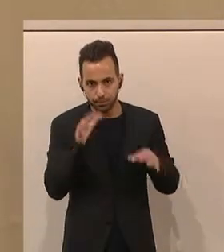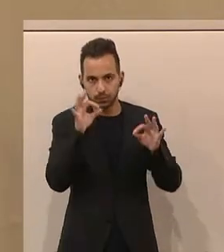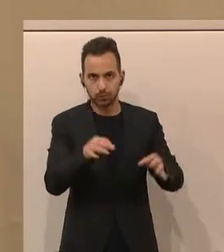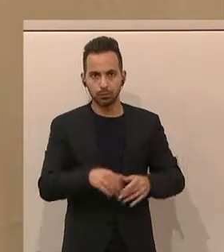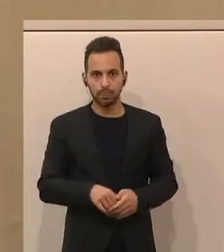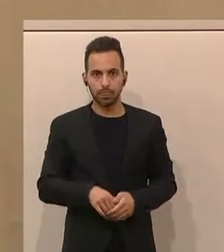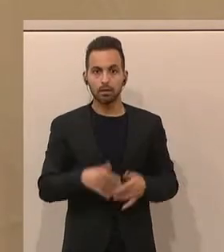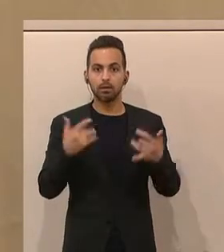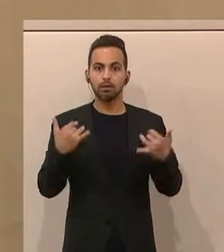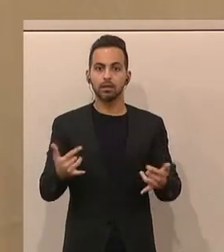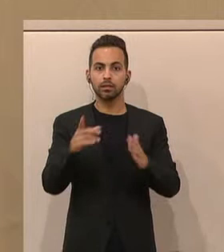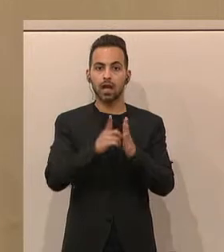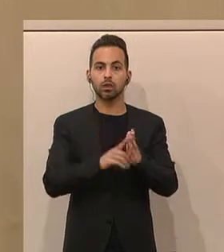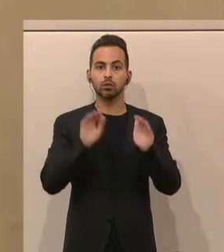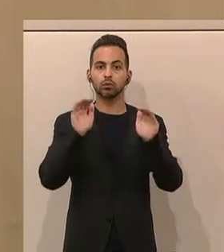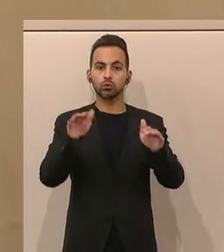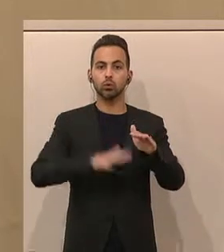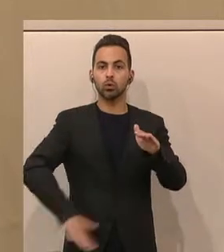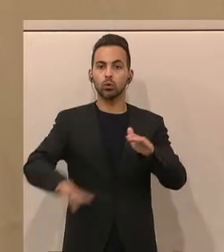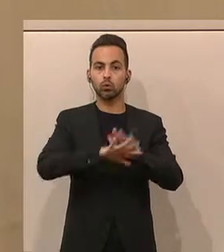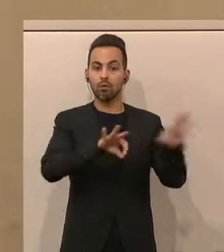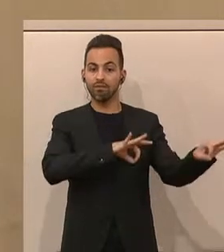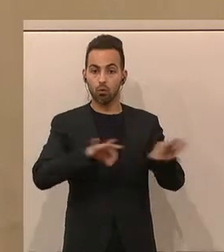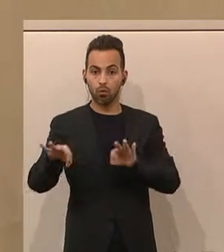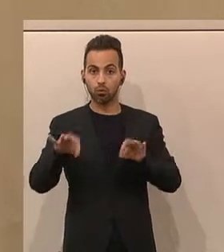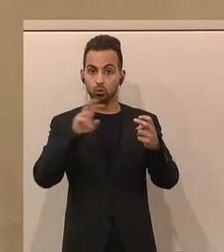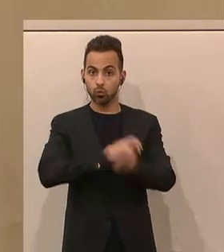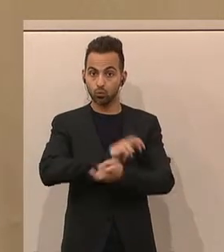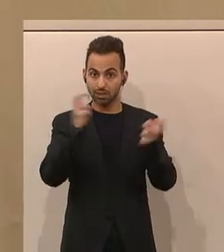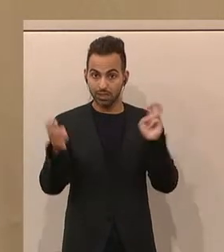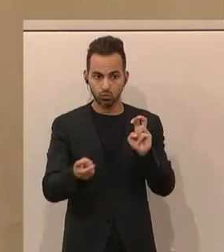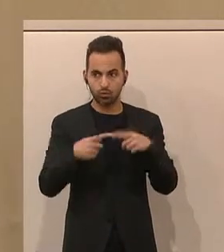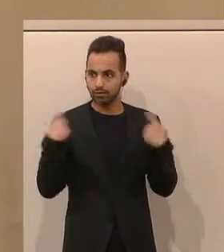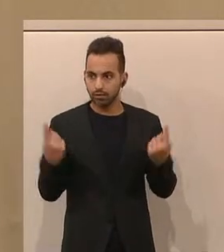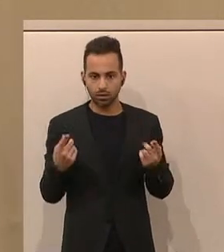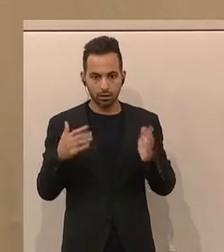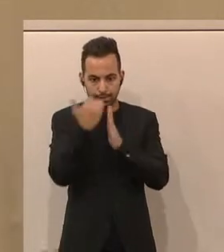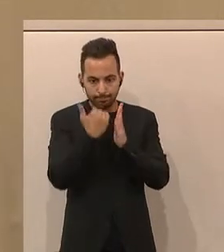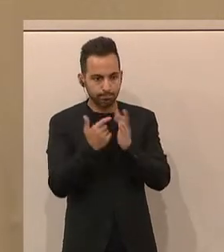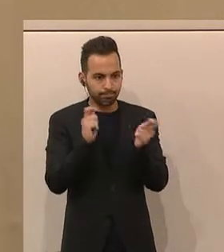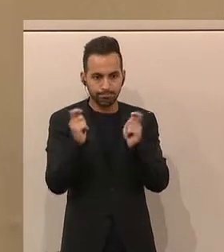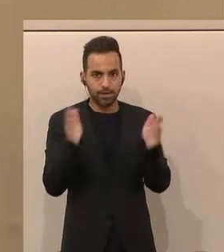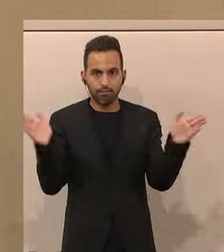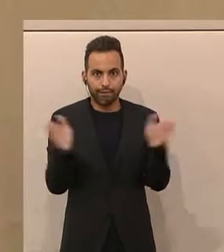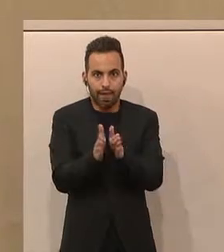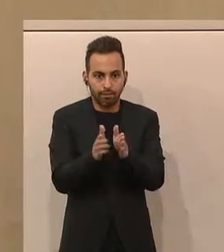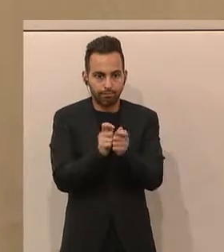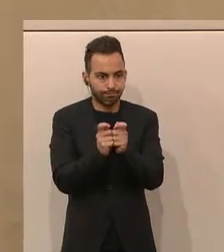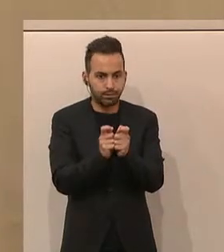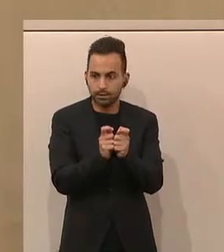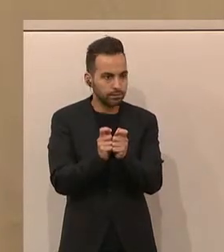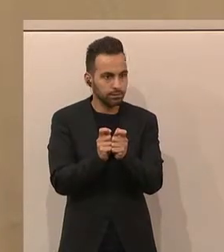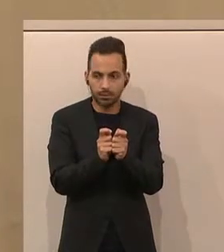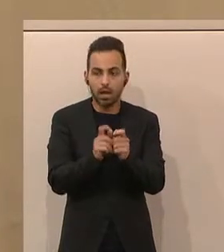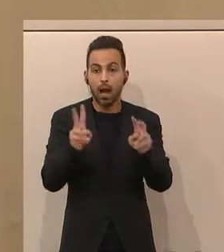dieser Datenschutzgrundverordnung, wo wir einen sehr beschränkten Spielraum gehabt haben, aber wo eben dieser